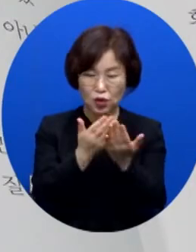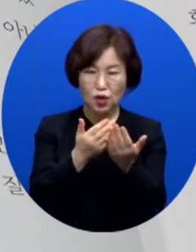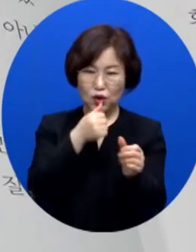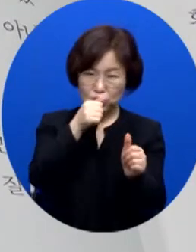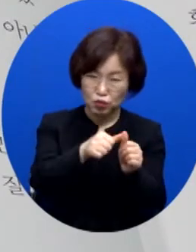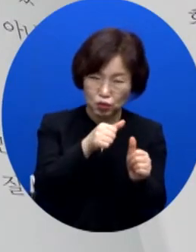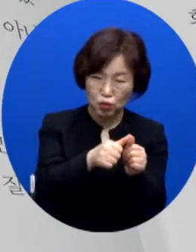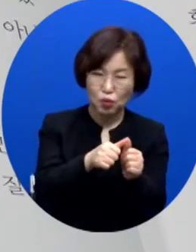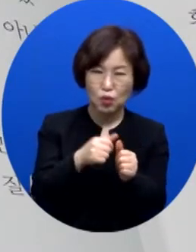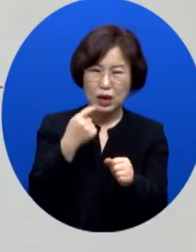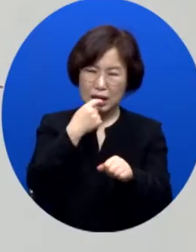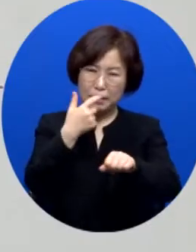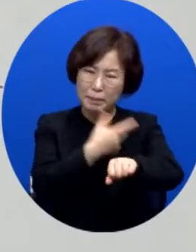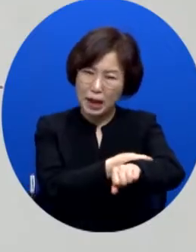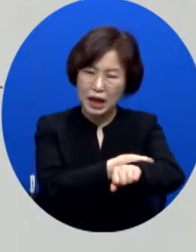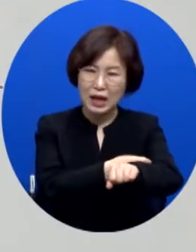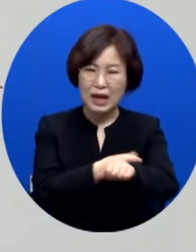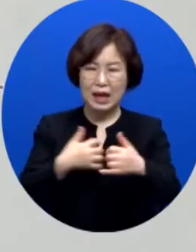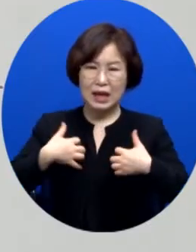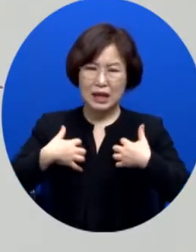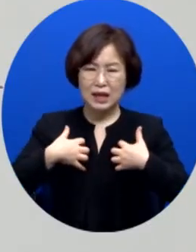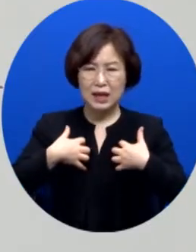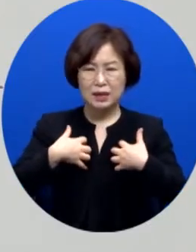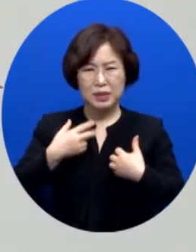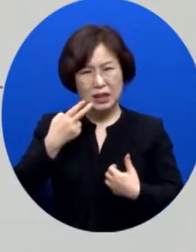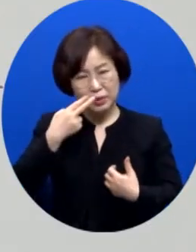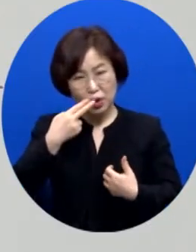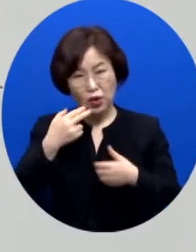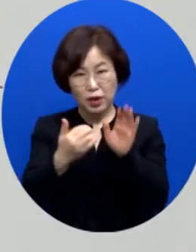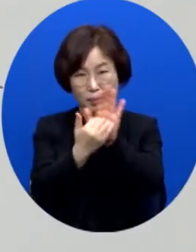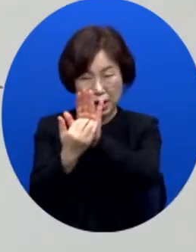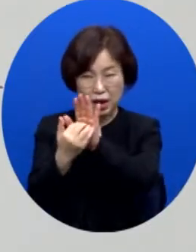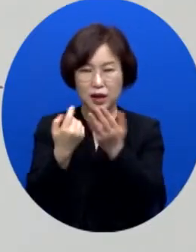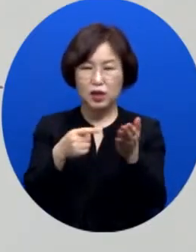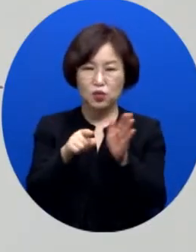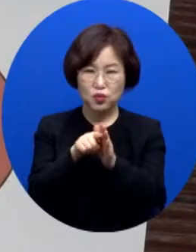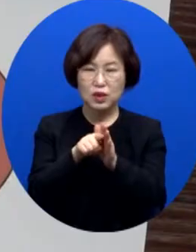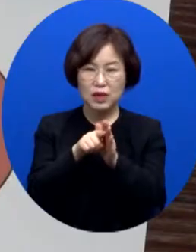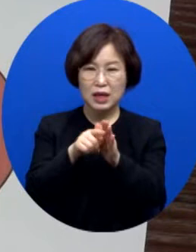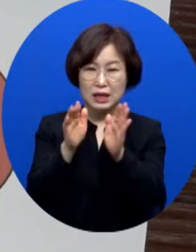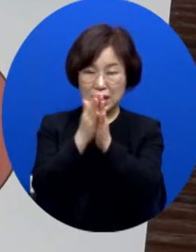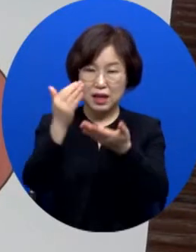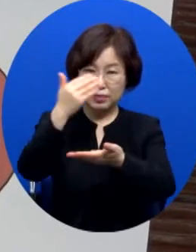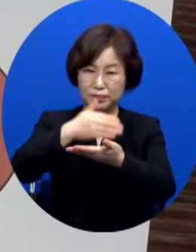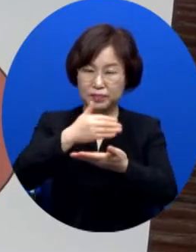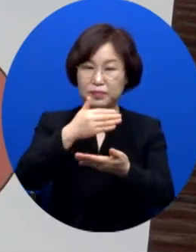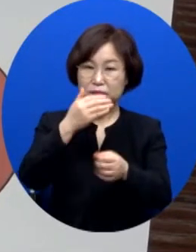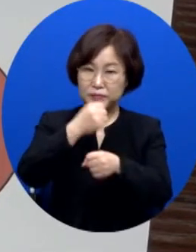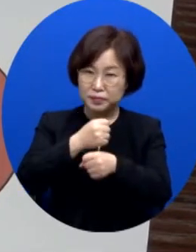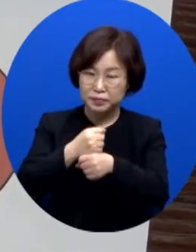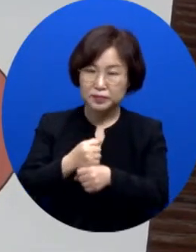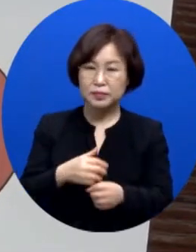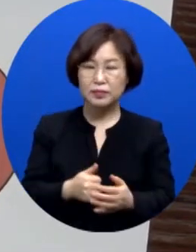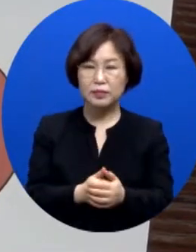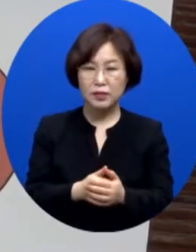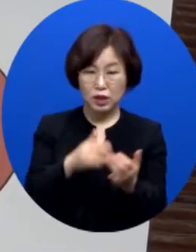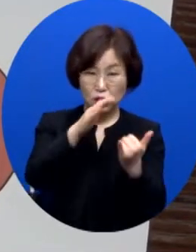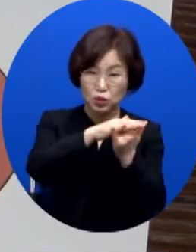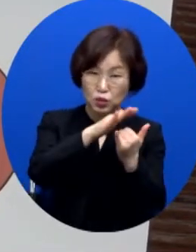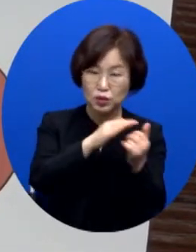마야 게임 흡연 중독을 예방하기 위한 내용으로 구성되어 있습니다 특히 청소년들에게 보다